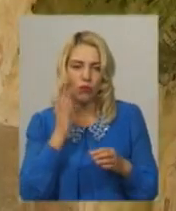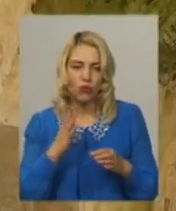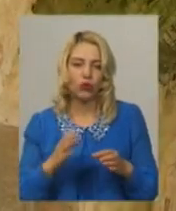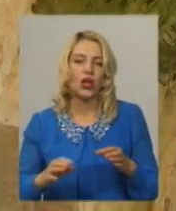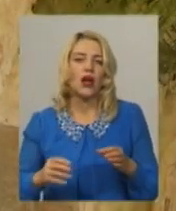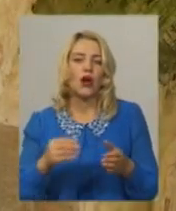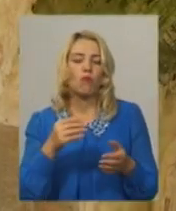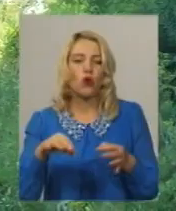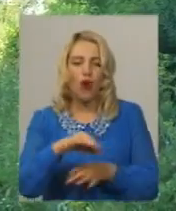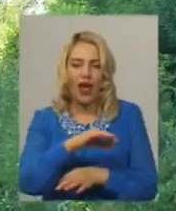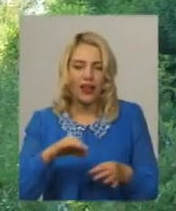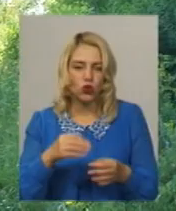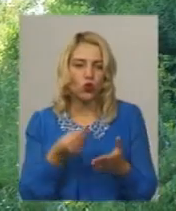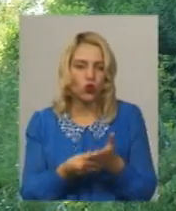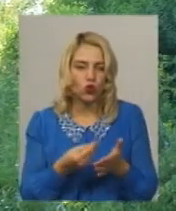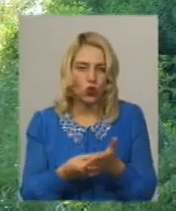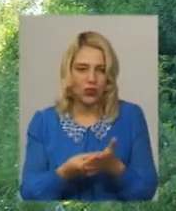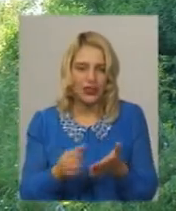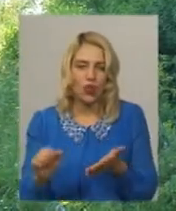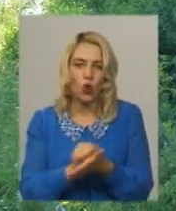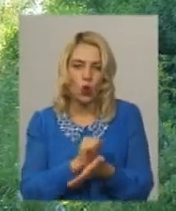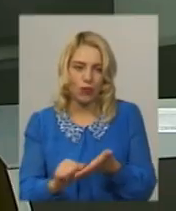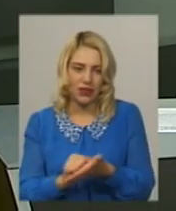Леся Боровець, Олександр Горішевський. Новини.